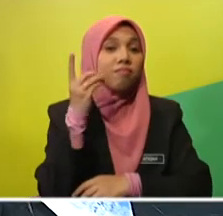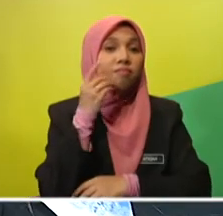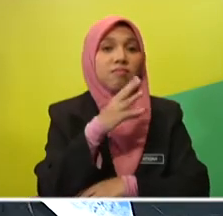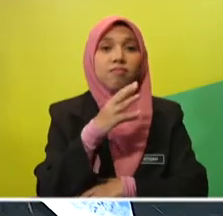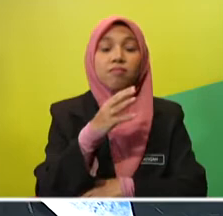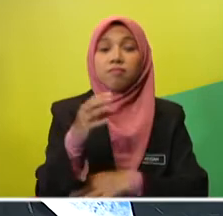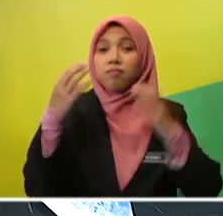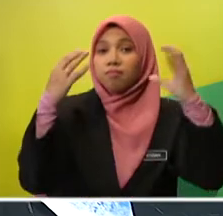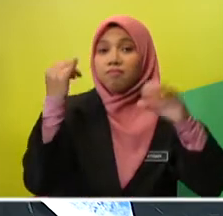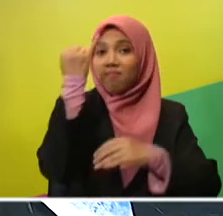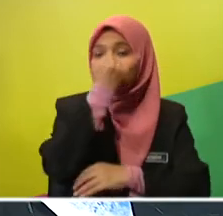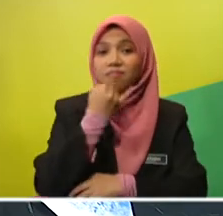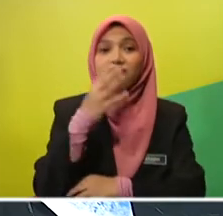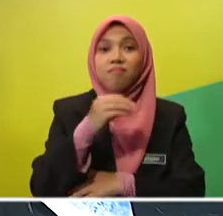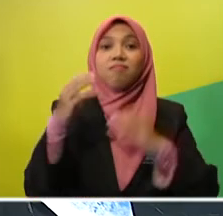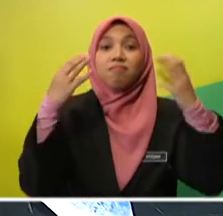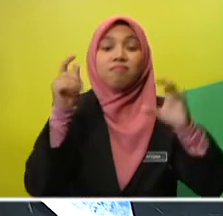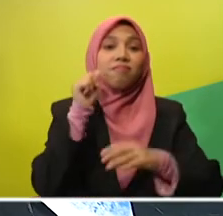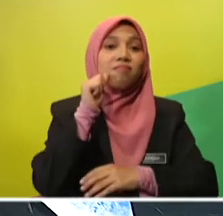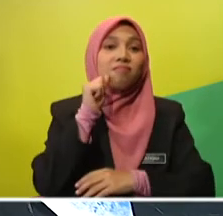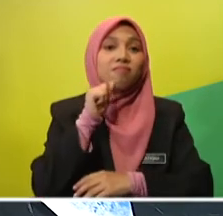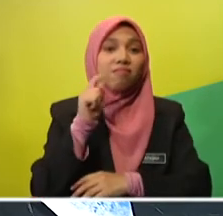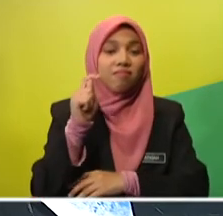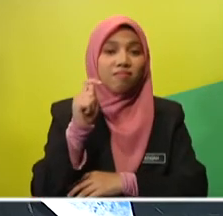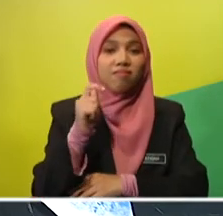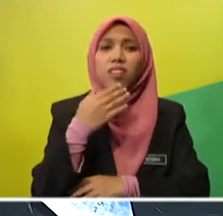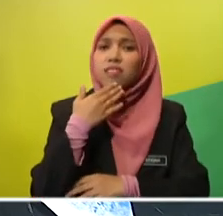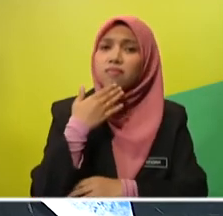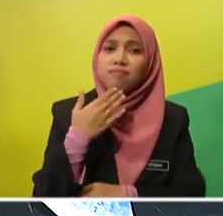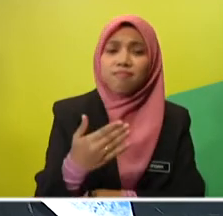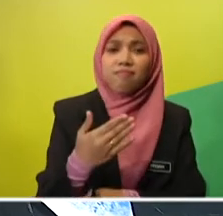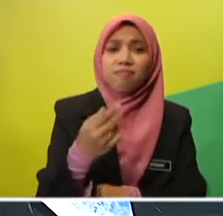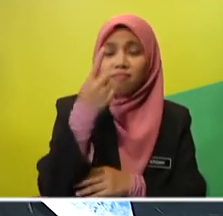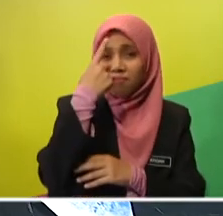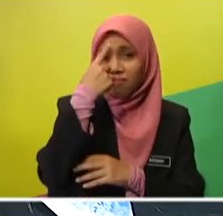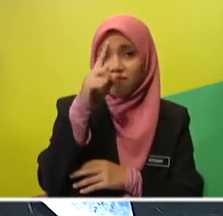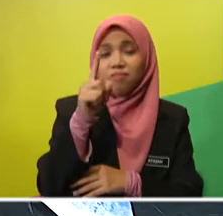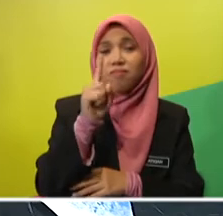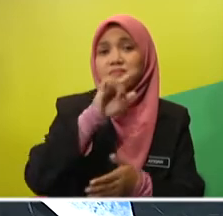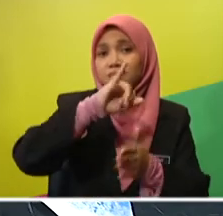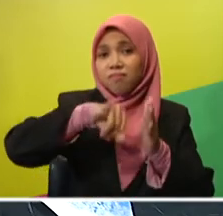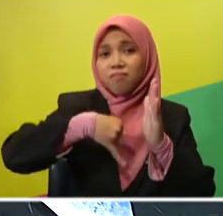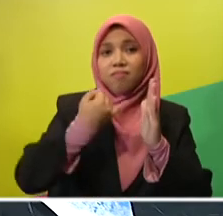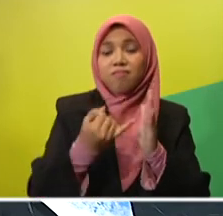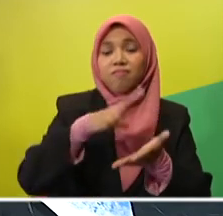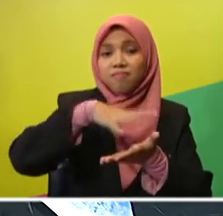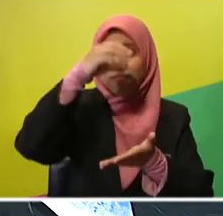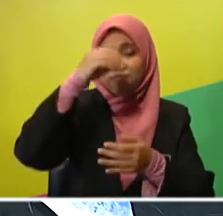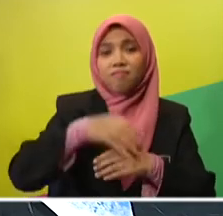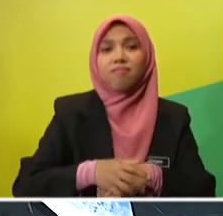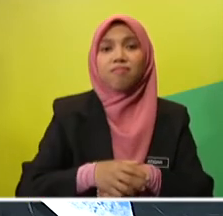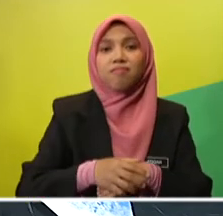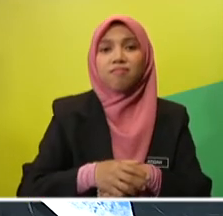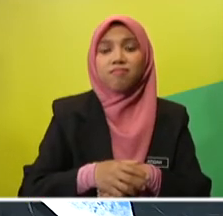Atika, terima kasih banyak-banyak untuk satu jam pembelajaran yang memberi ilmu pengetahuan dan juga pastinya